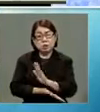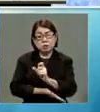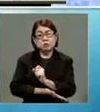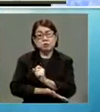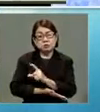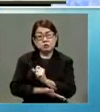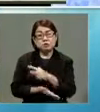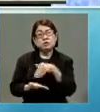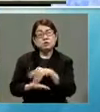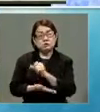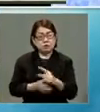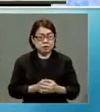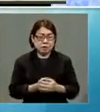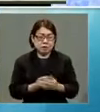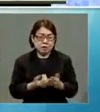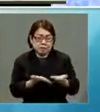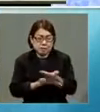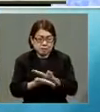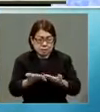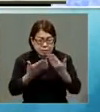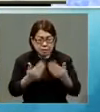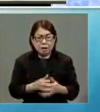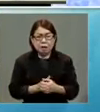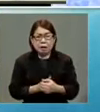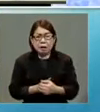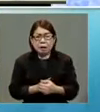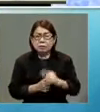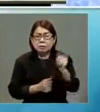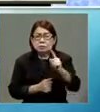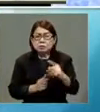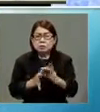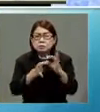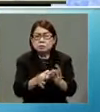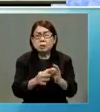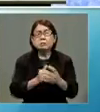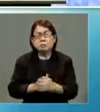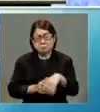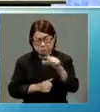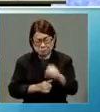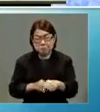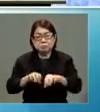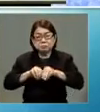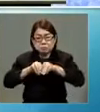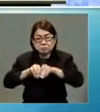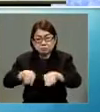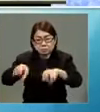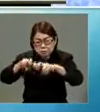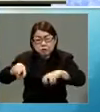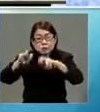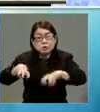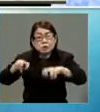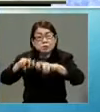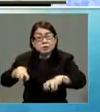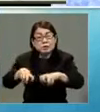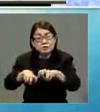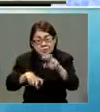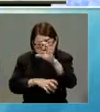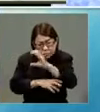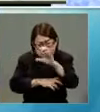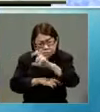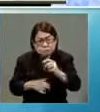ว่าเป็นความสำคัญที่มีการตรวจออกไปแล้วนะครับหมายถึงการสุ่มตรวจด้วย